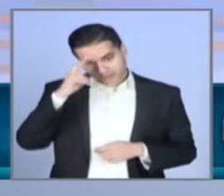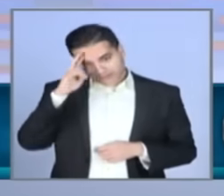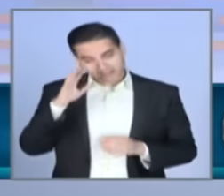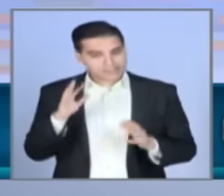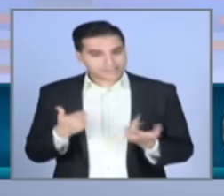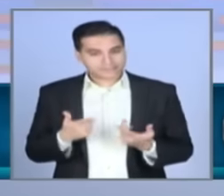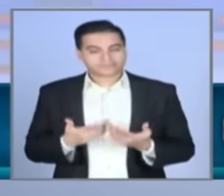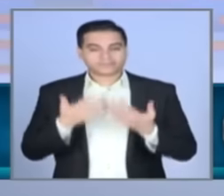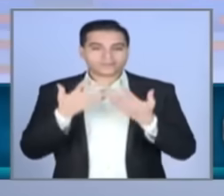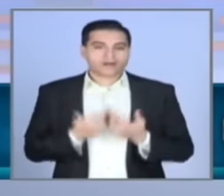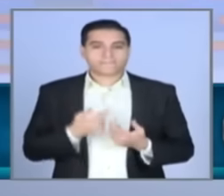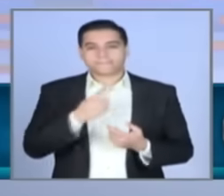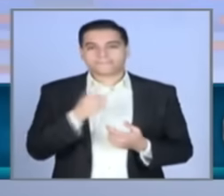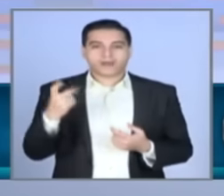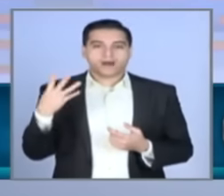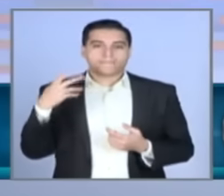الاجابة الصحيحة